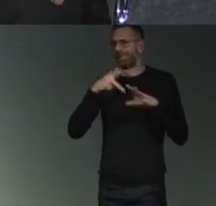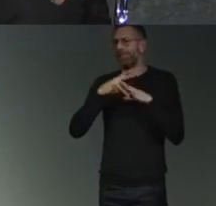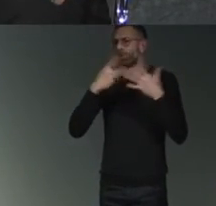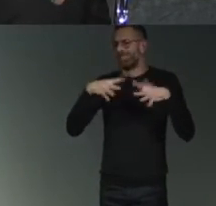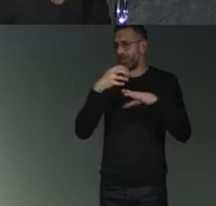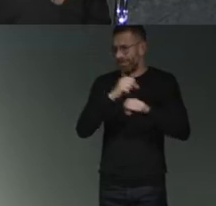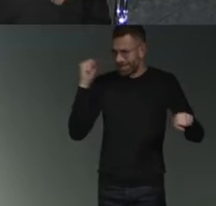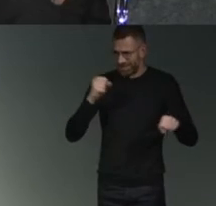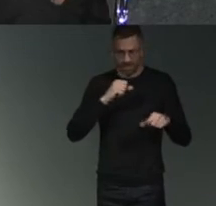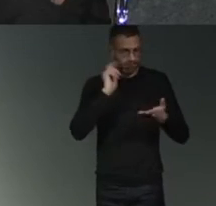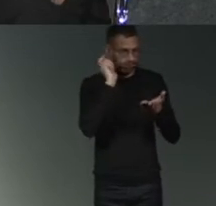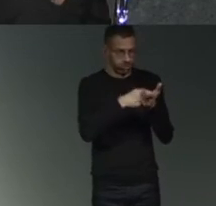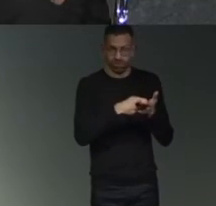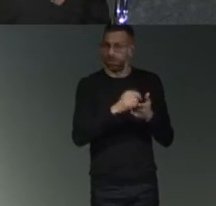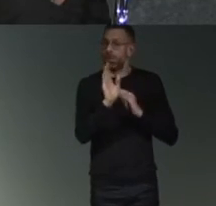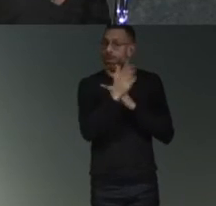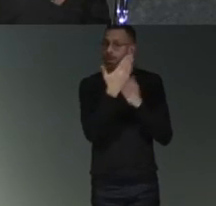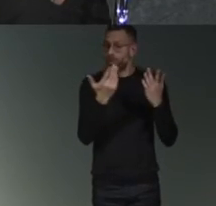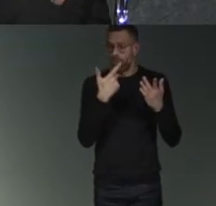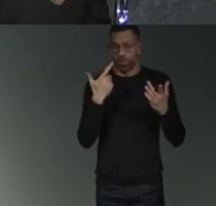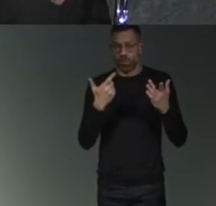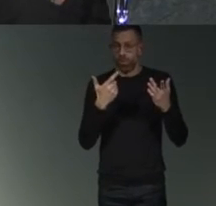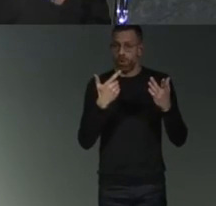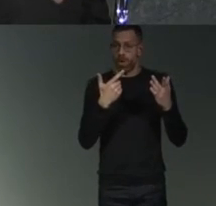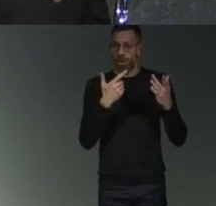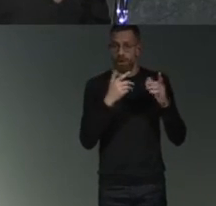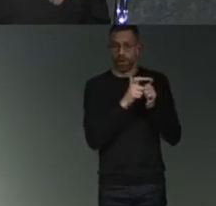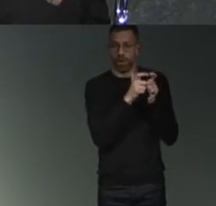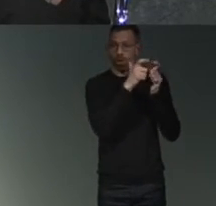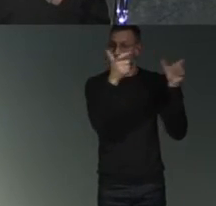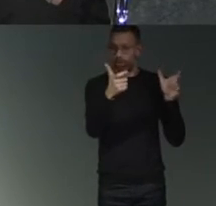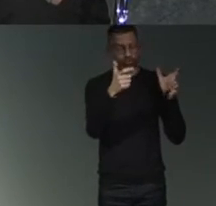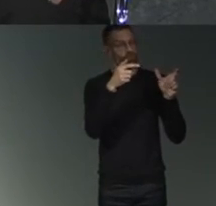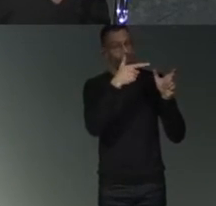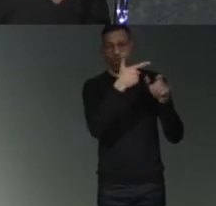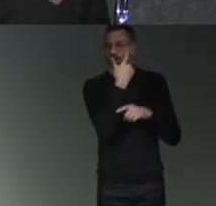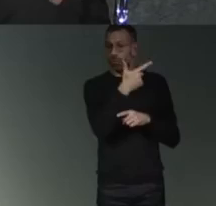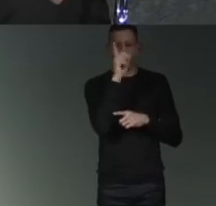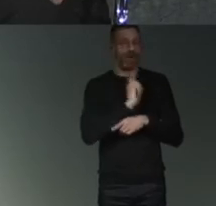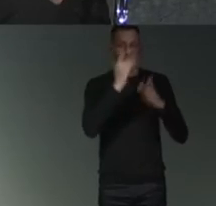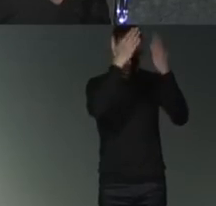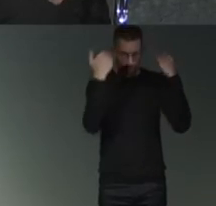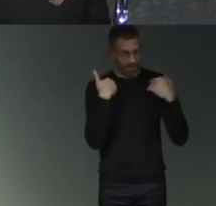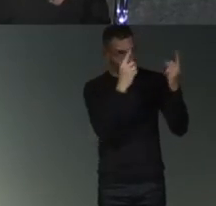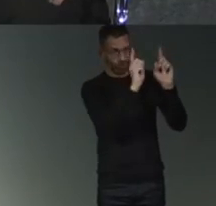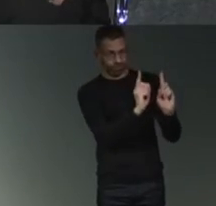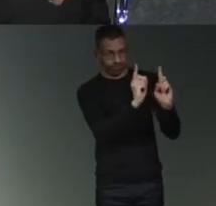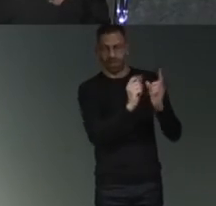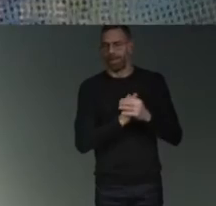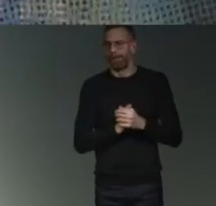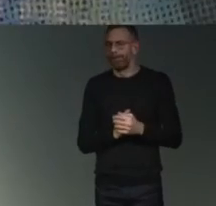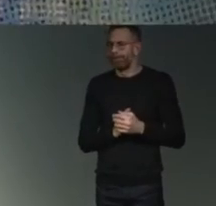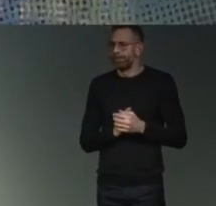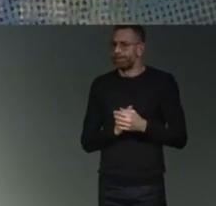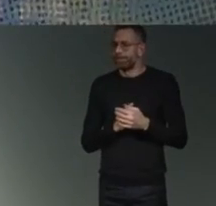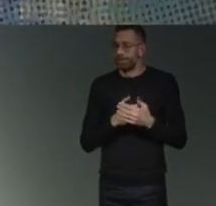qui représente deux religieuses dans la galerie d'un couvent. Et puis, ce tableau, il s'est vraiment